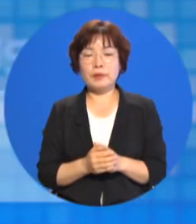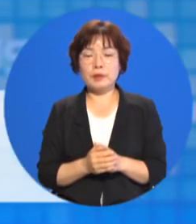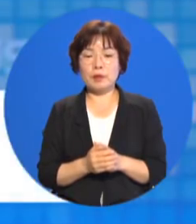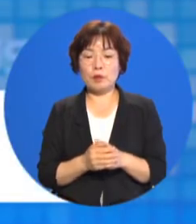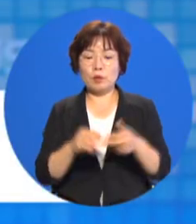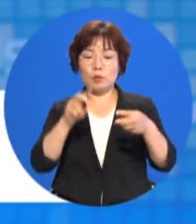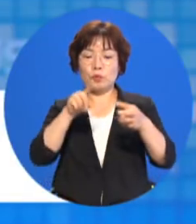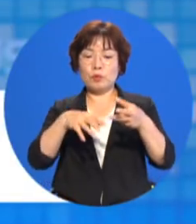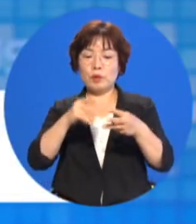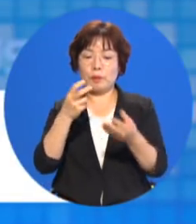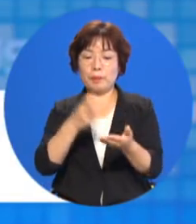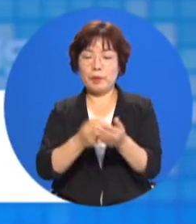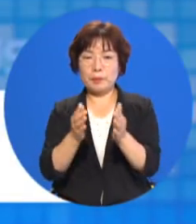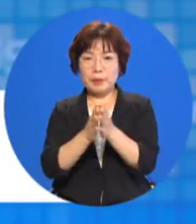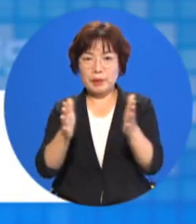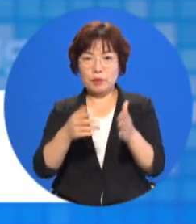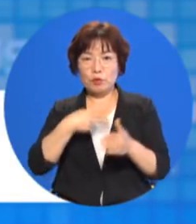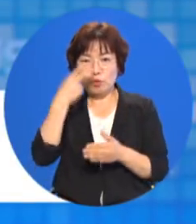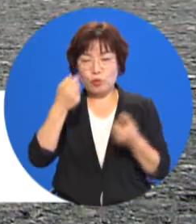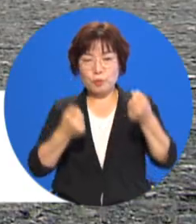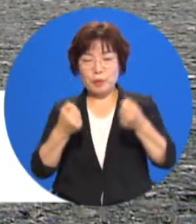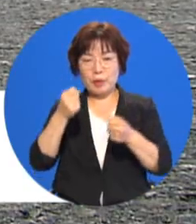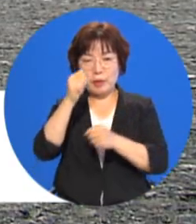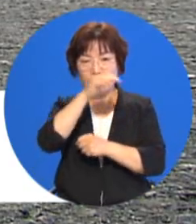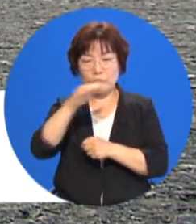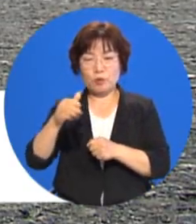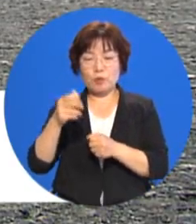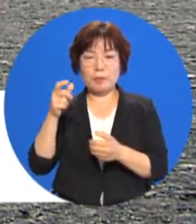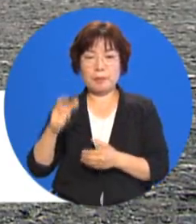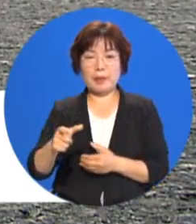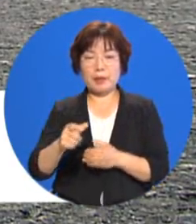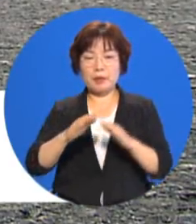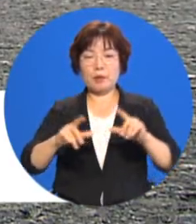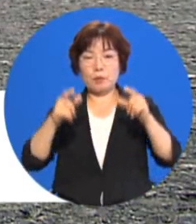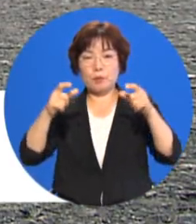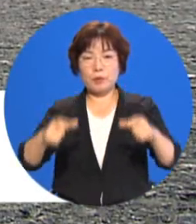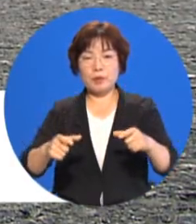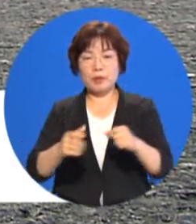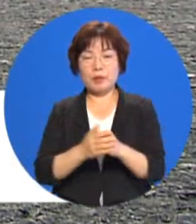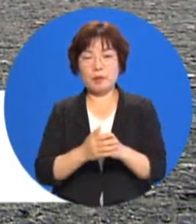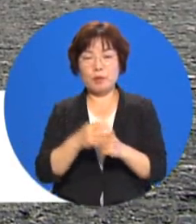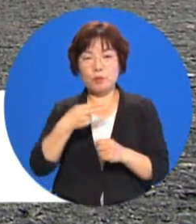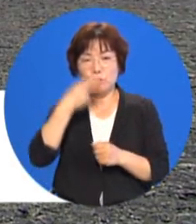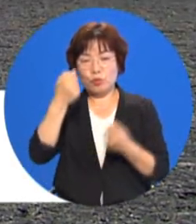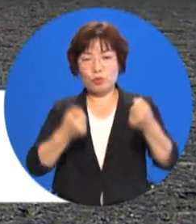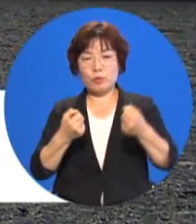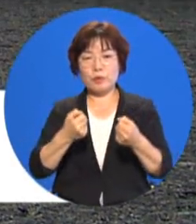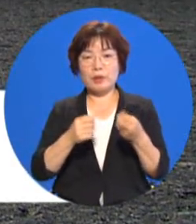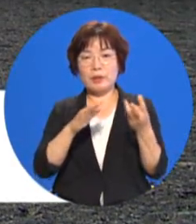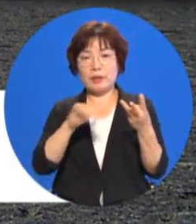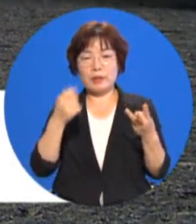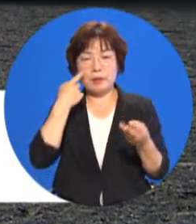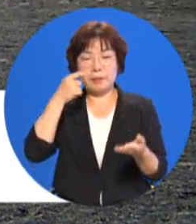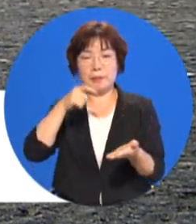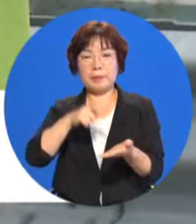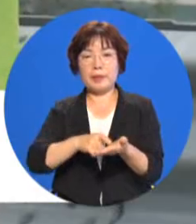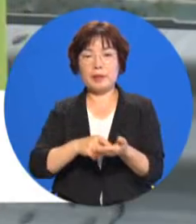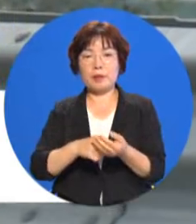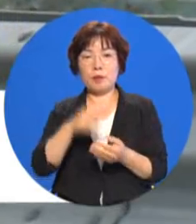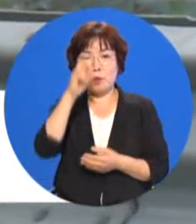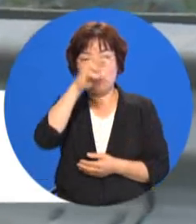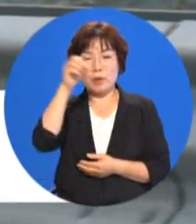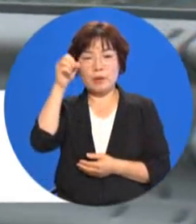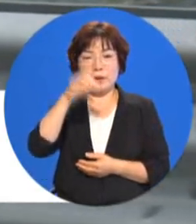윤창호법 시행으로 음주운전 기준이 강화된 오늘 전남 동부 지역에서는 음주운전으로 3명이 적발됐습니다.